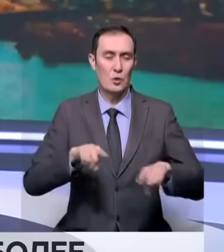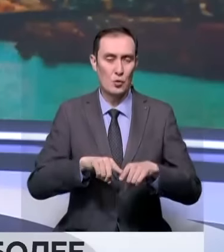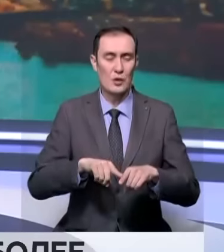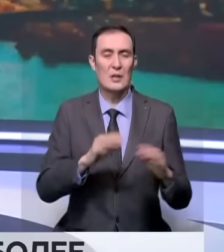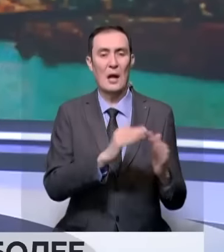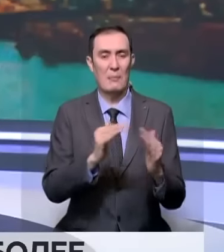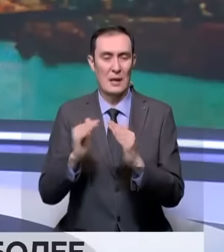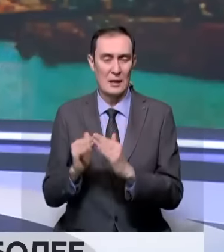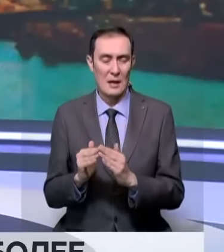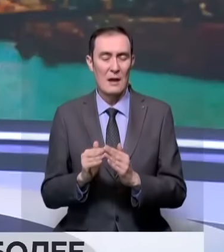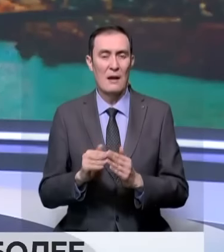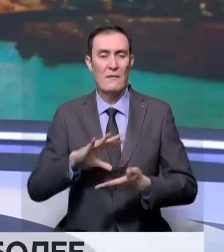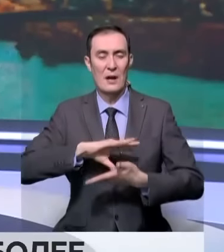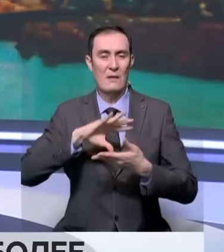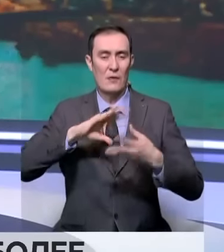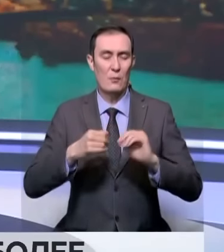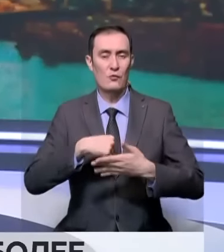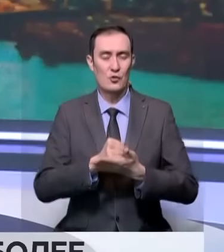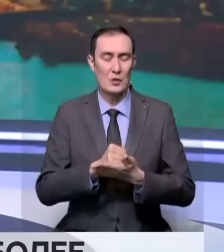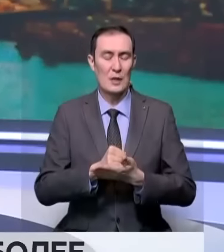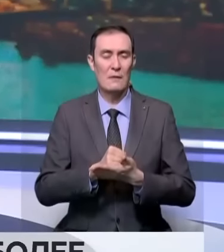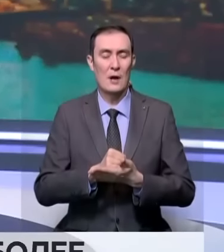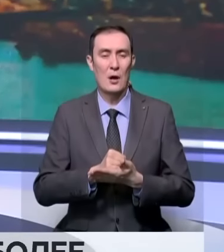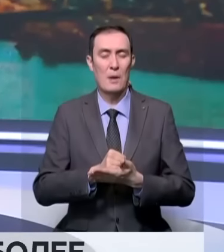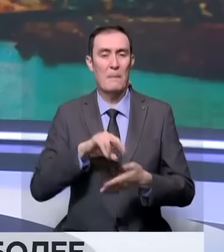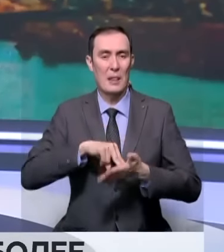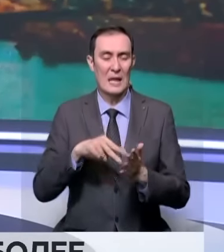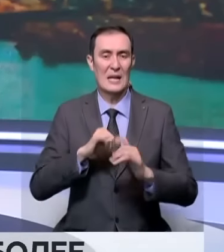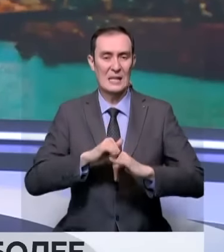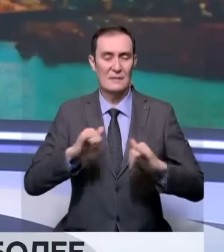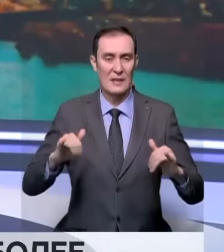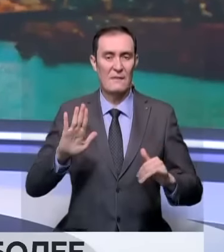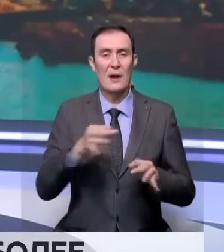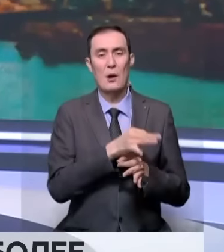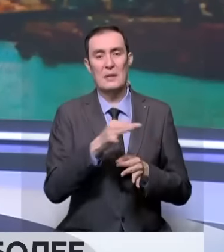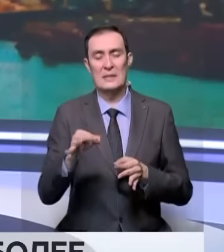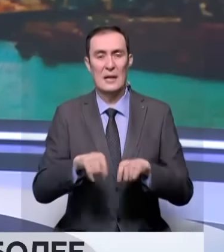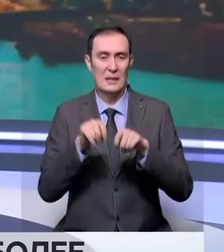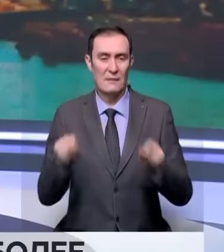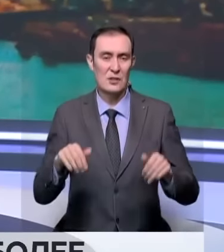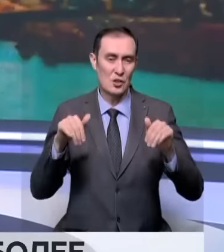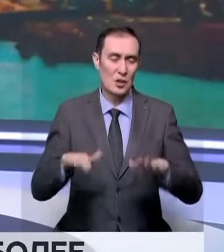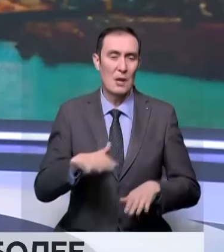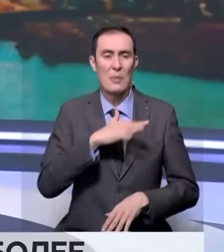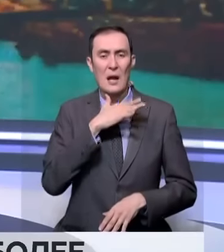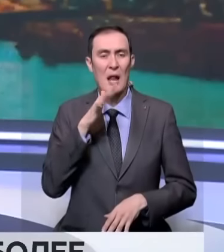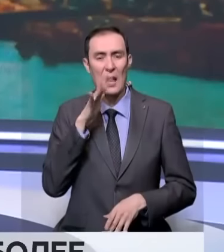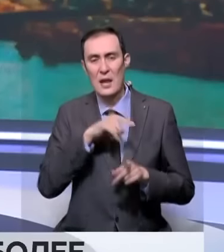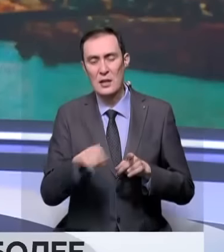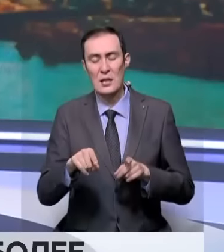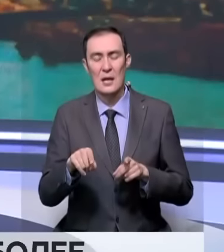амбулатории и жилые дома. В рамках утвержденного правительством комплексного плана развития в регионе стали повсеместно решать